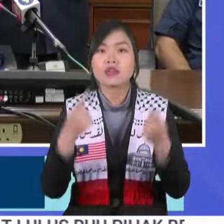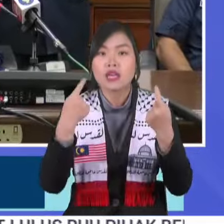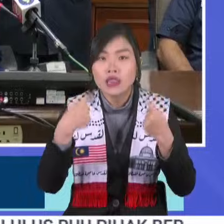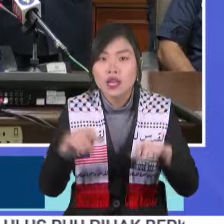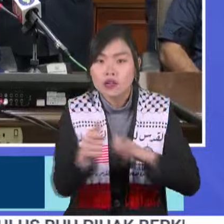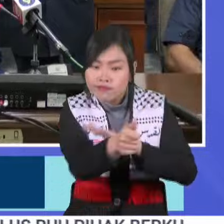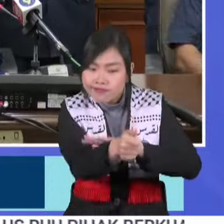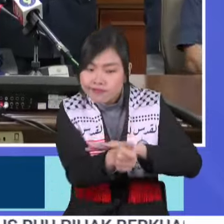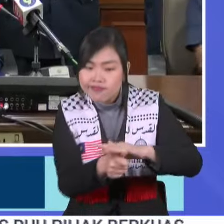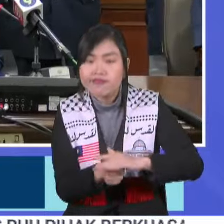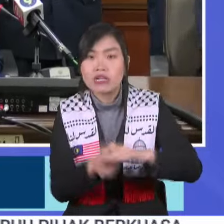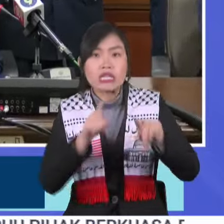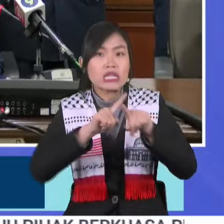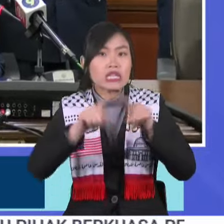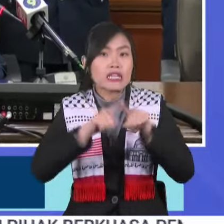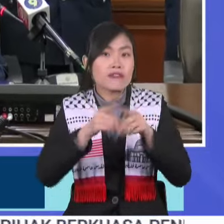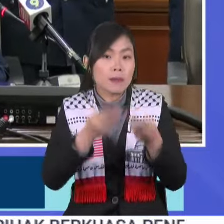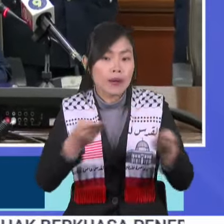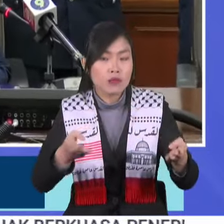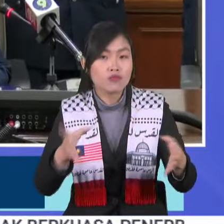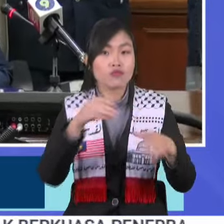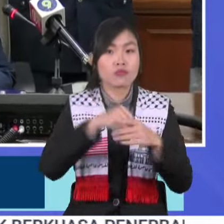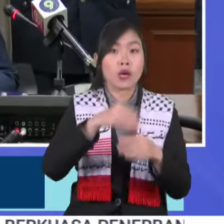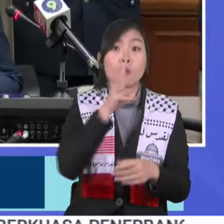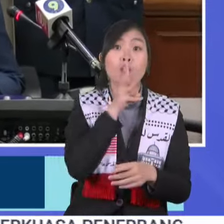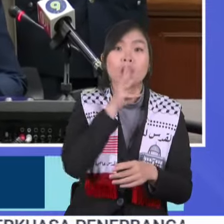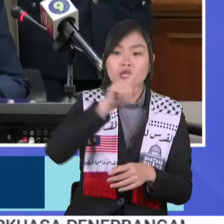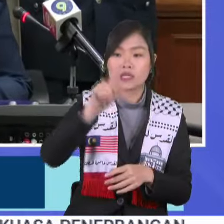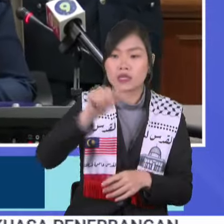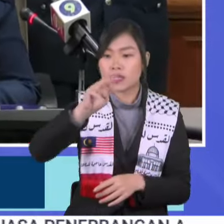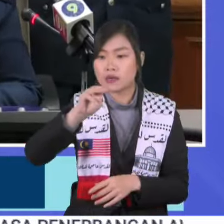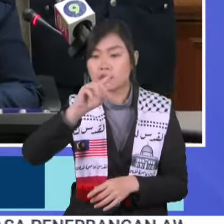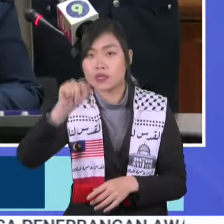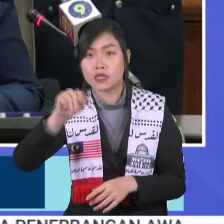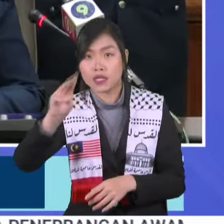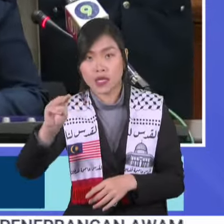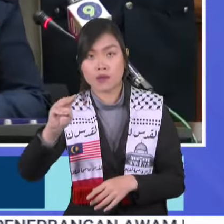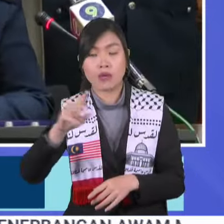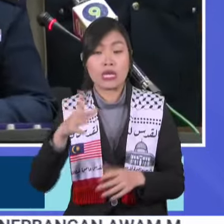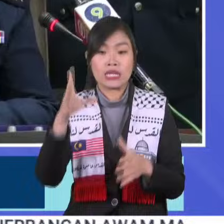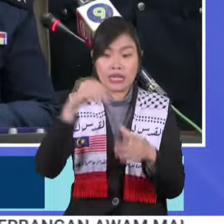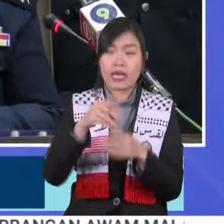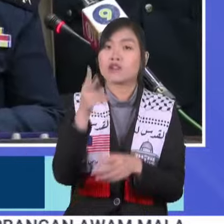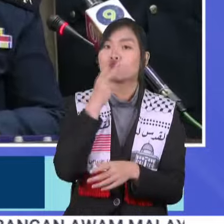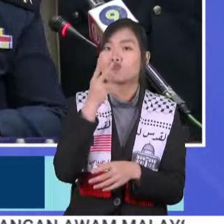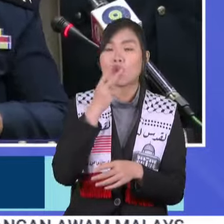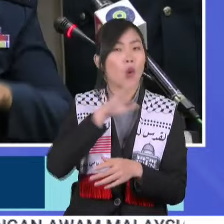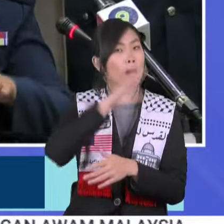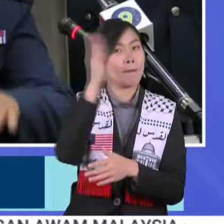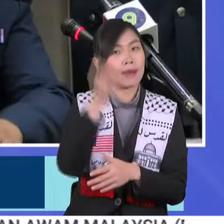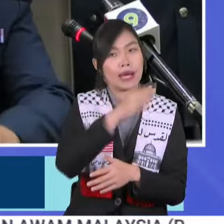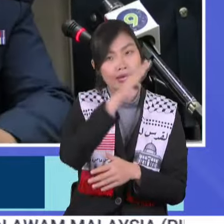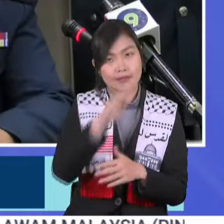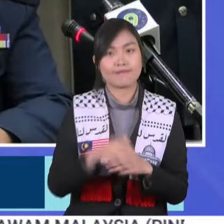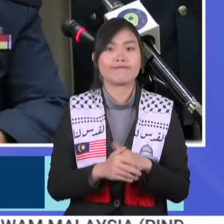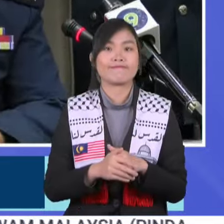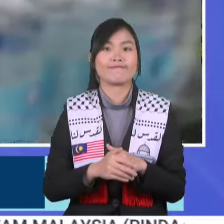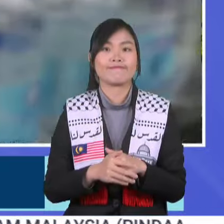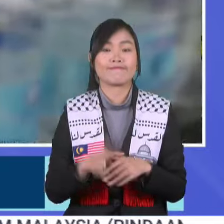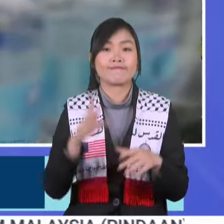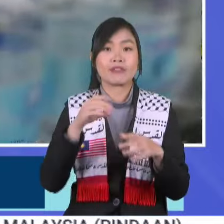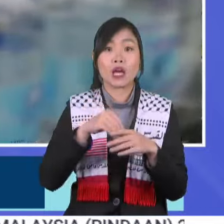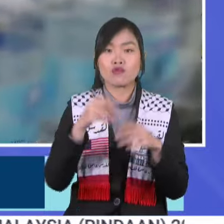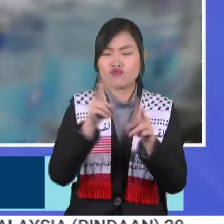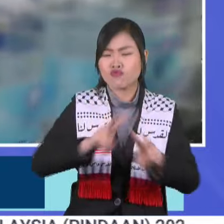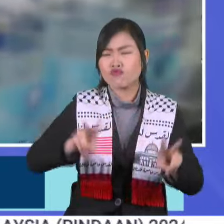Cubaan seludup pelbagai barangan termasuk air zam-zam dan rokok digagalkan kastam. 6 operasi berasingan dilakukan di Lembah Kelang